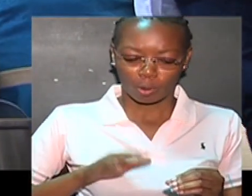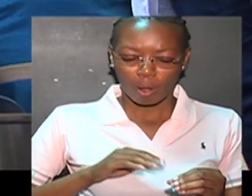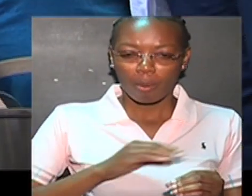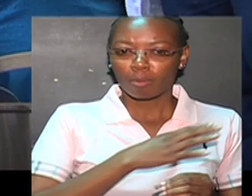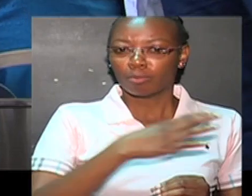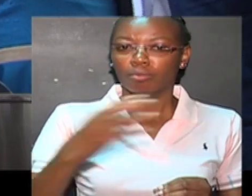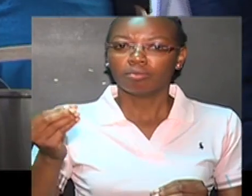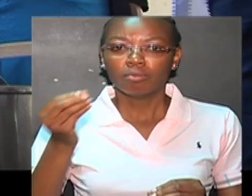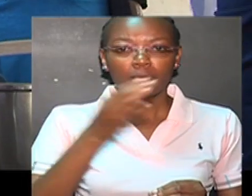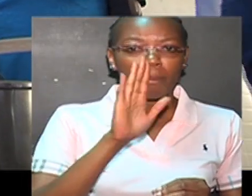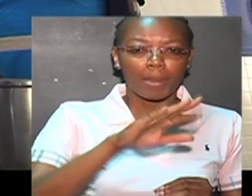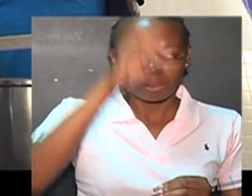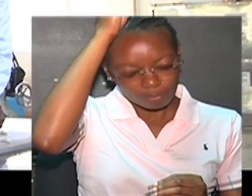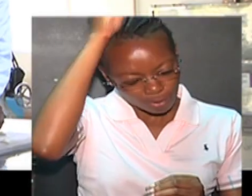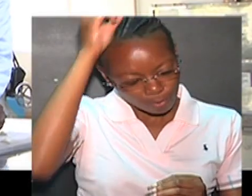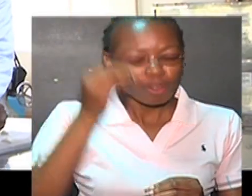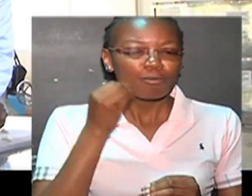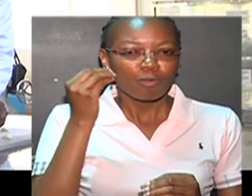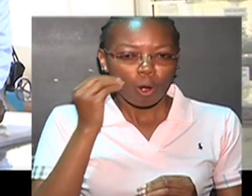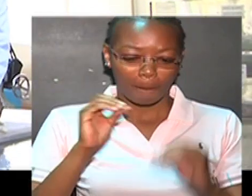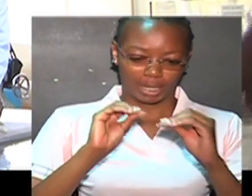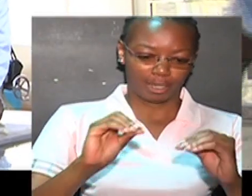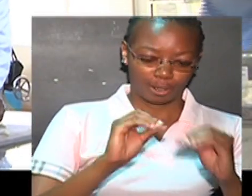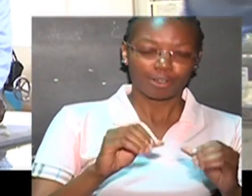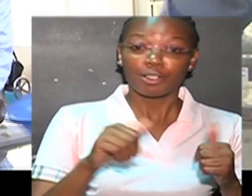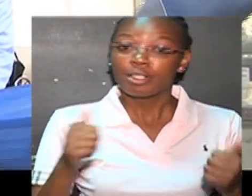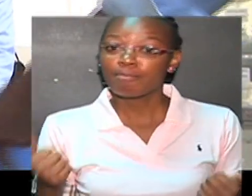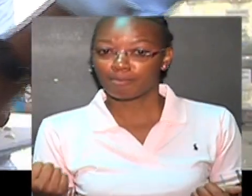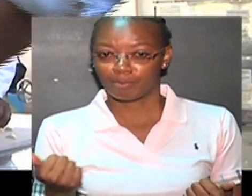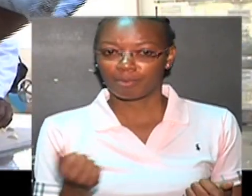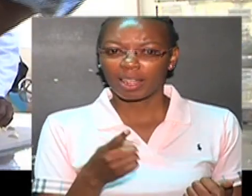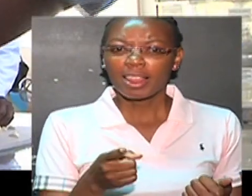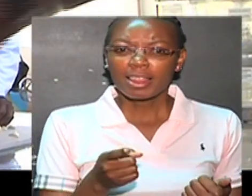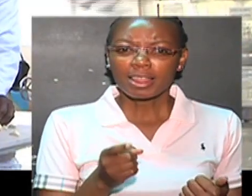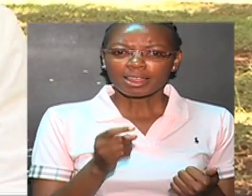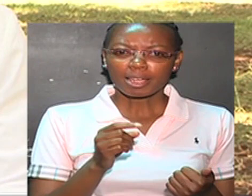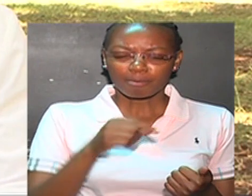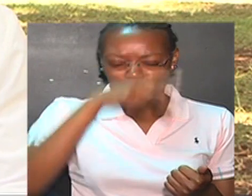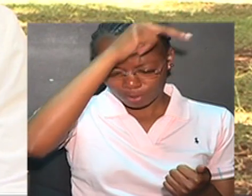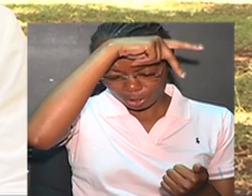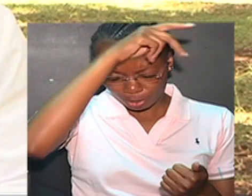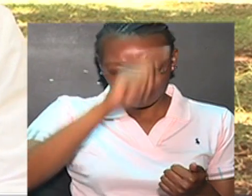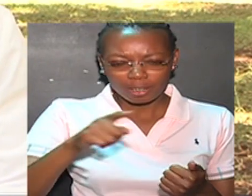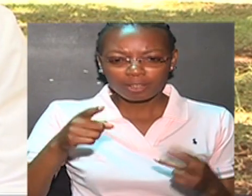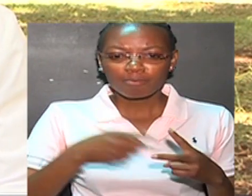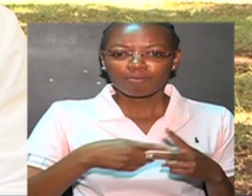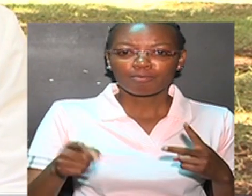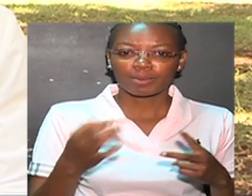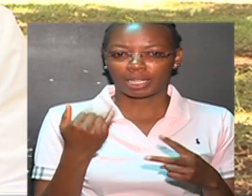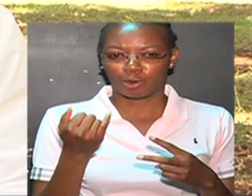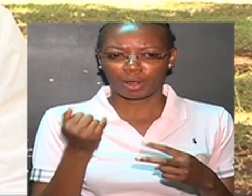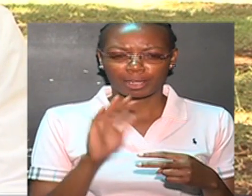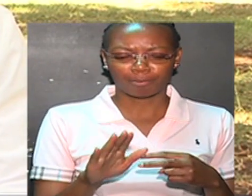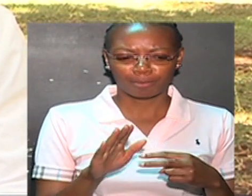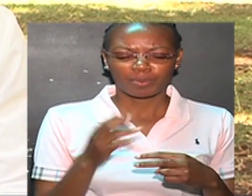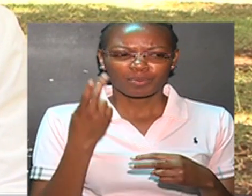Huu ni mradi mzuri, na sababu iliyofanya chuo hiki kuanzisha mradi huu ulikuwa moja. Kwa sababu tumegundua kwamba